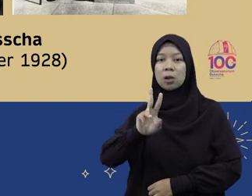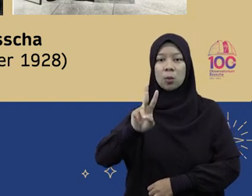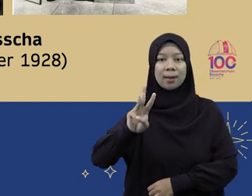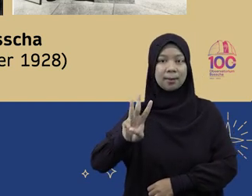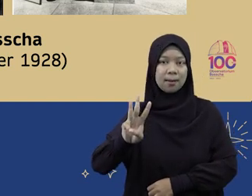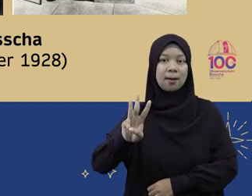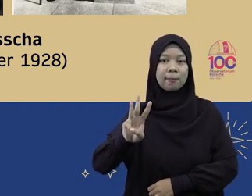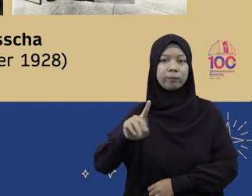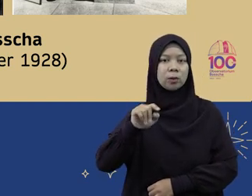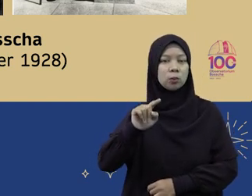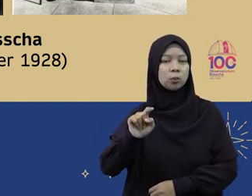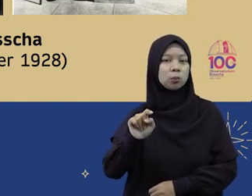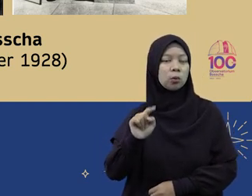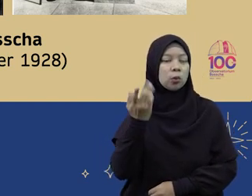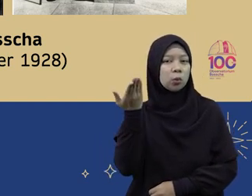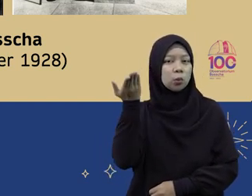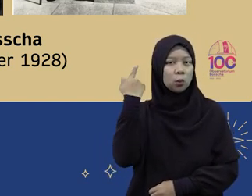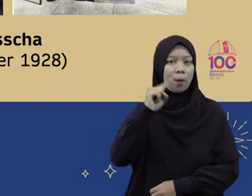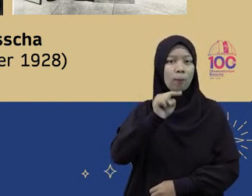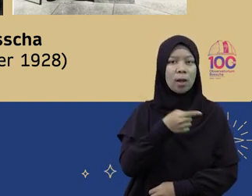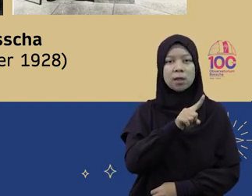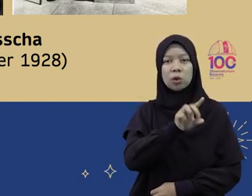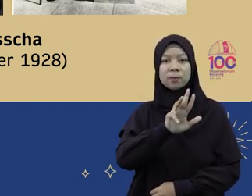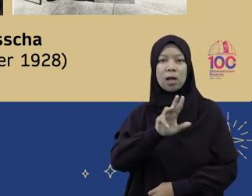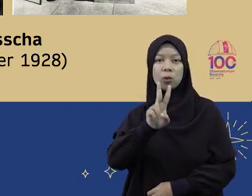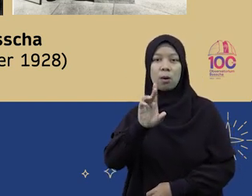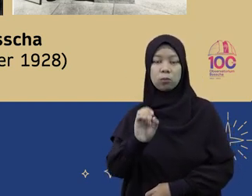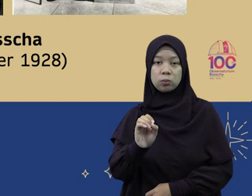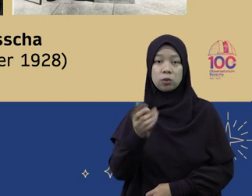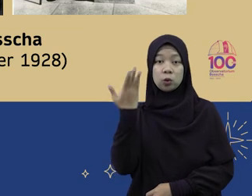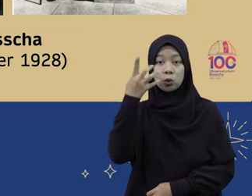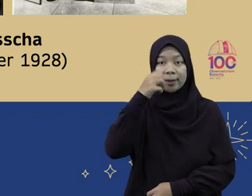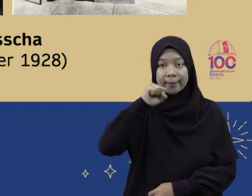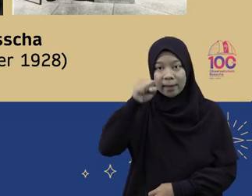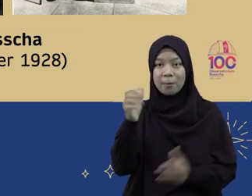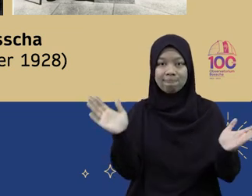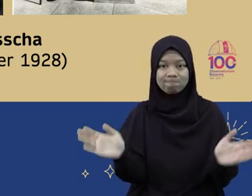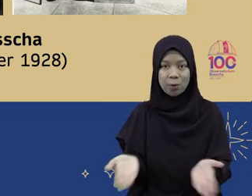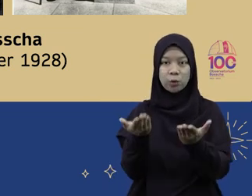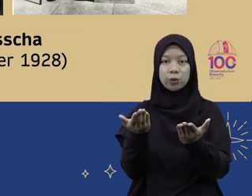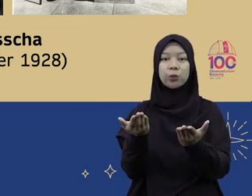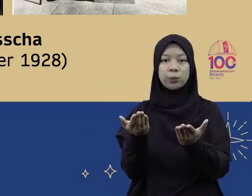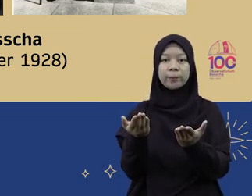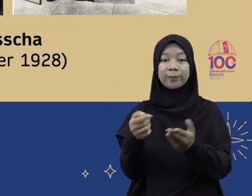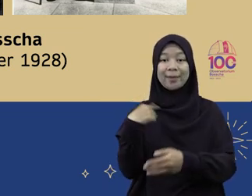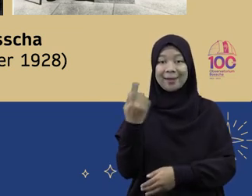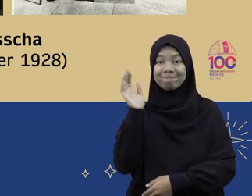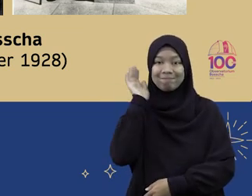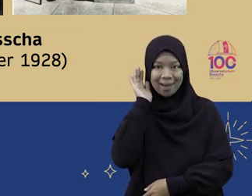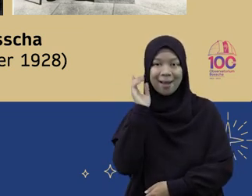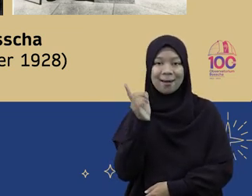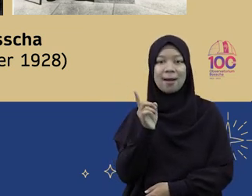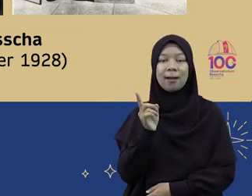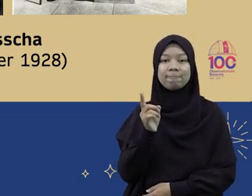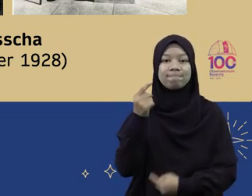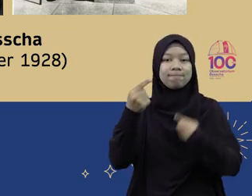bahkan dimulai sejak 1920 ketika ITB di mulai dibangun tadi kita mendengarkan sekilas